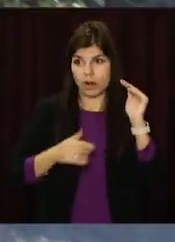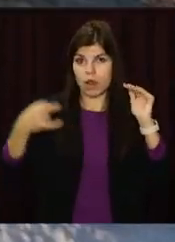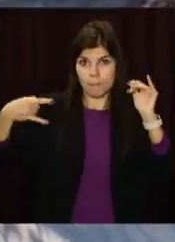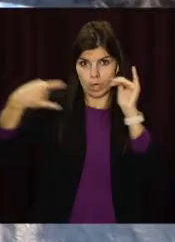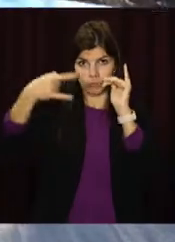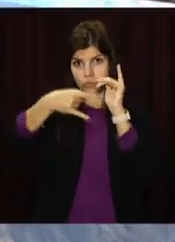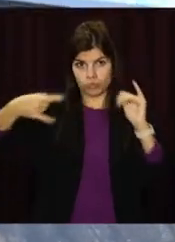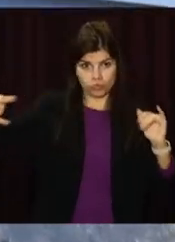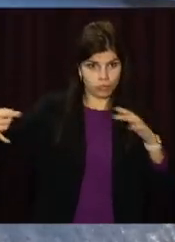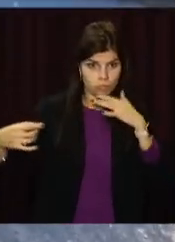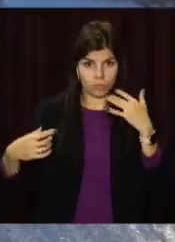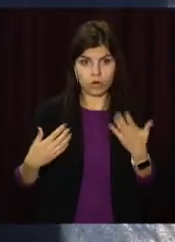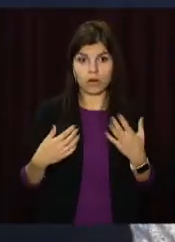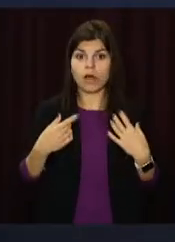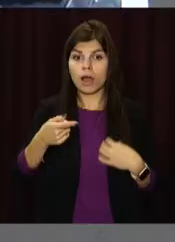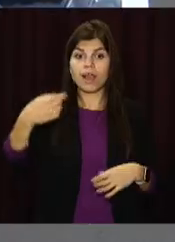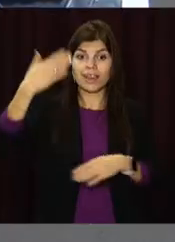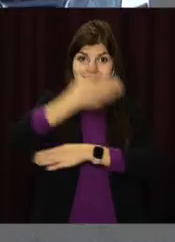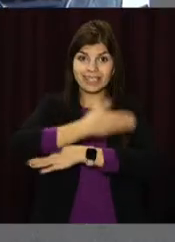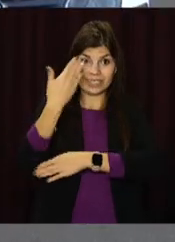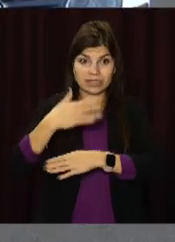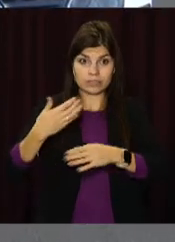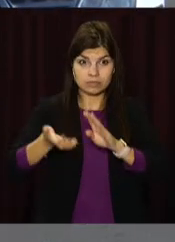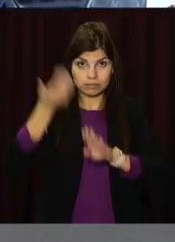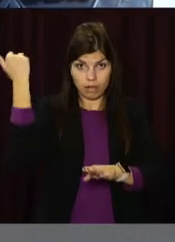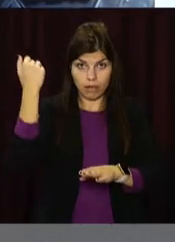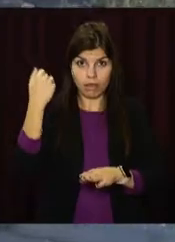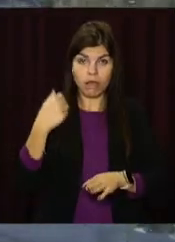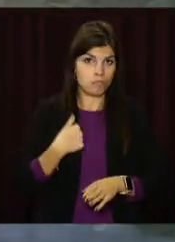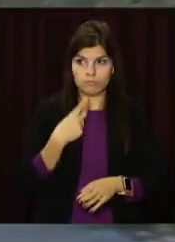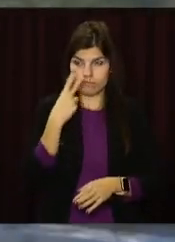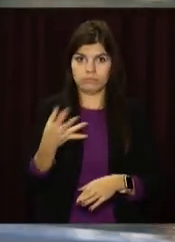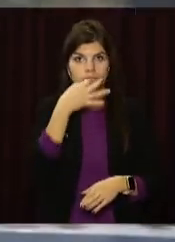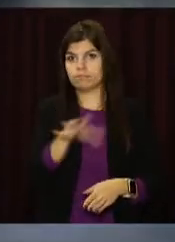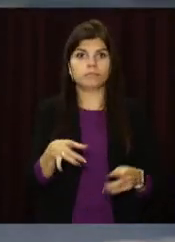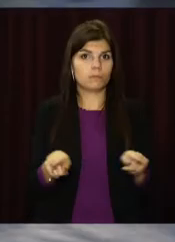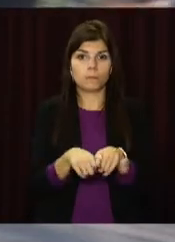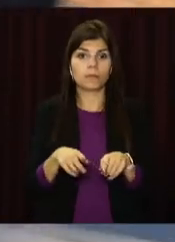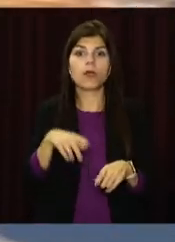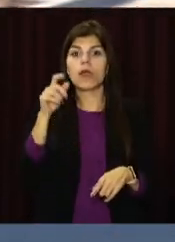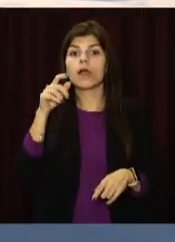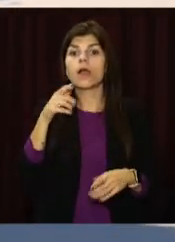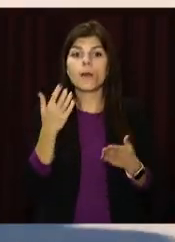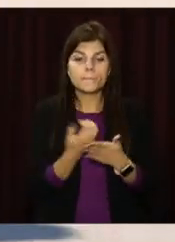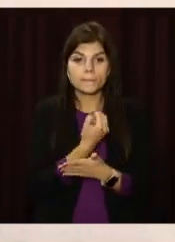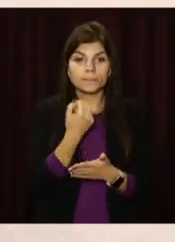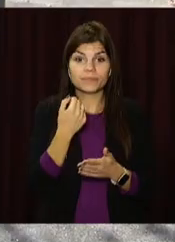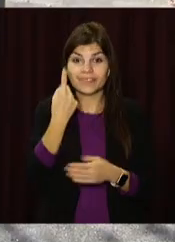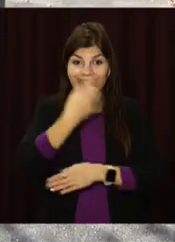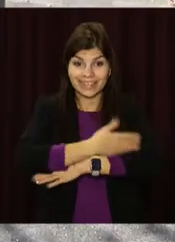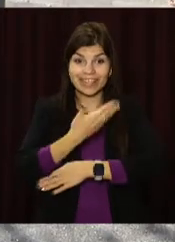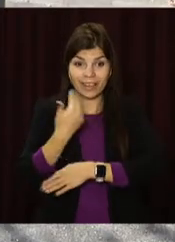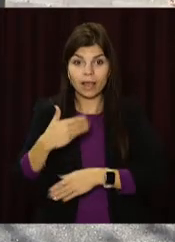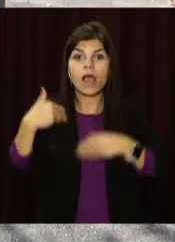вони зараз завершають, то зняли цей шлагбаум, звісно, він нас не устраює. Подолавши першу перешкоду, починається справжній квест.